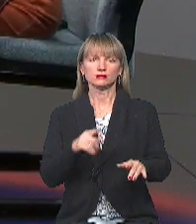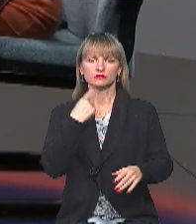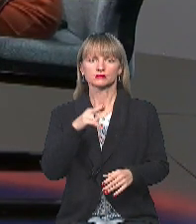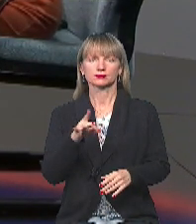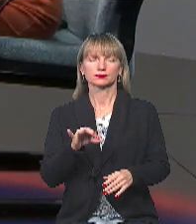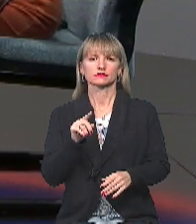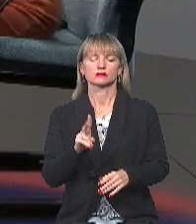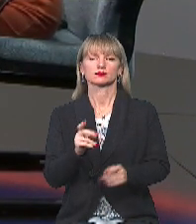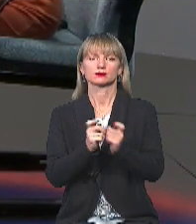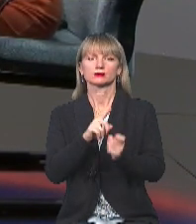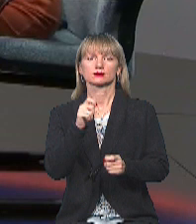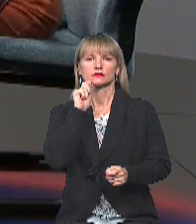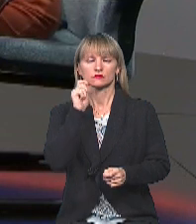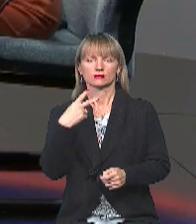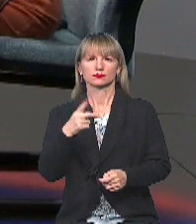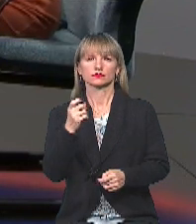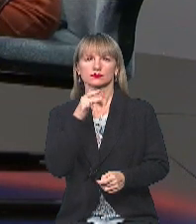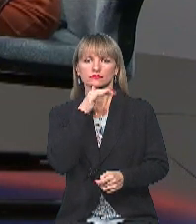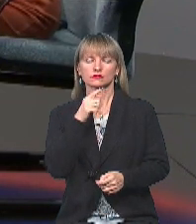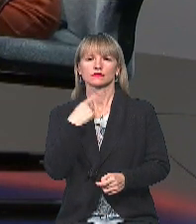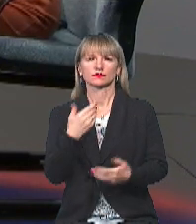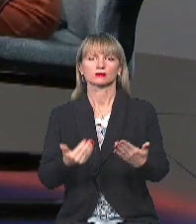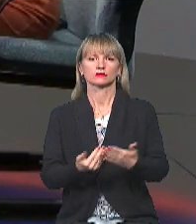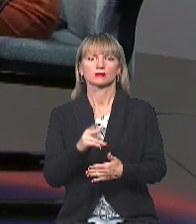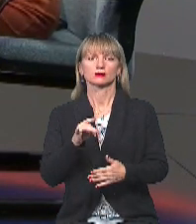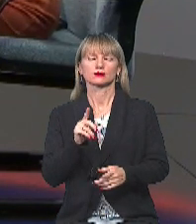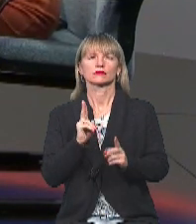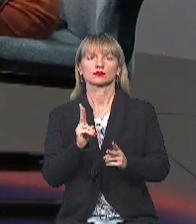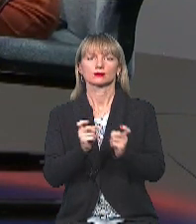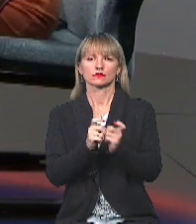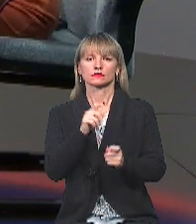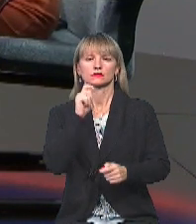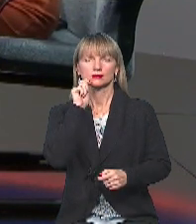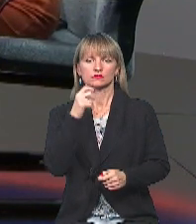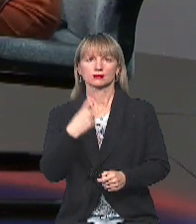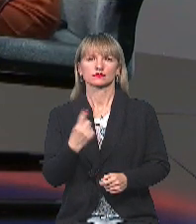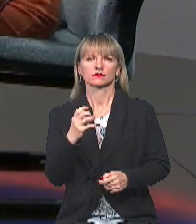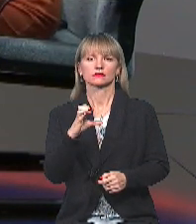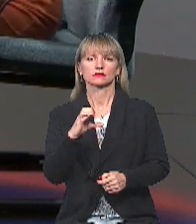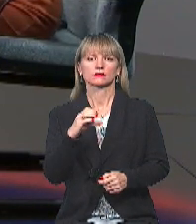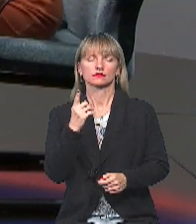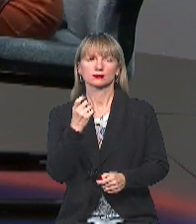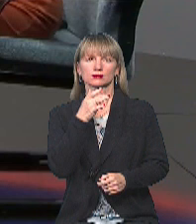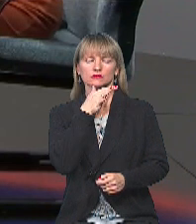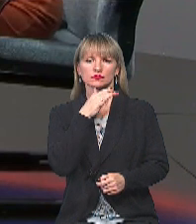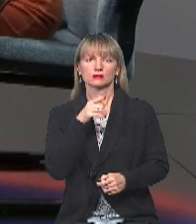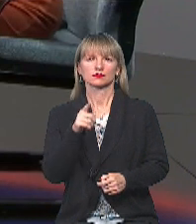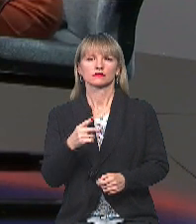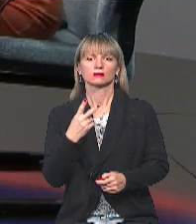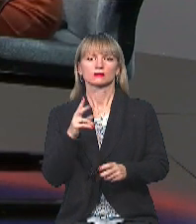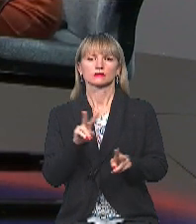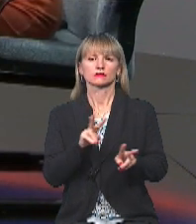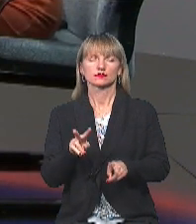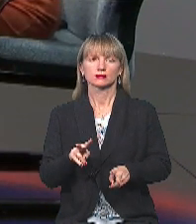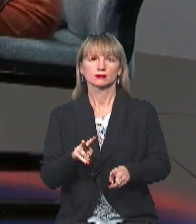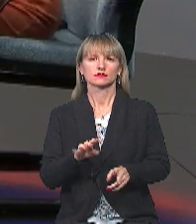хто боровся за Україну в 20 столітті, ми говоримо знову-таки про тих, хто бореться за Україну в 21 столітті. Ви їх теж